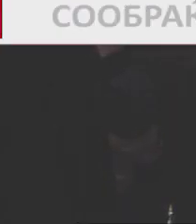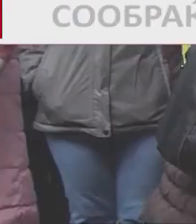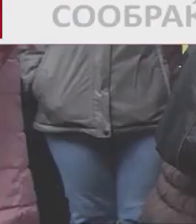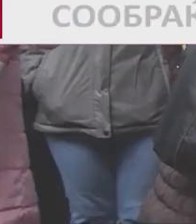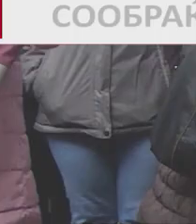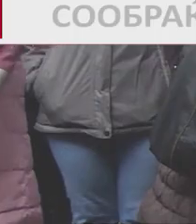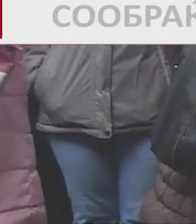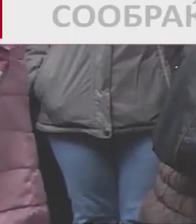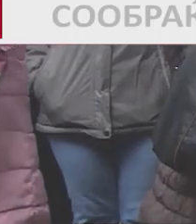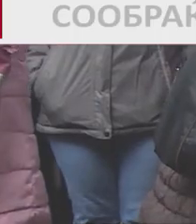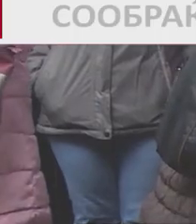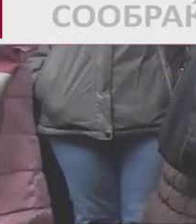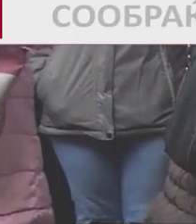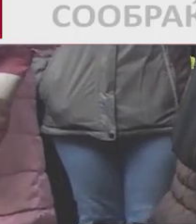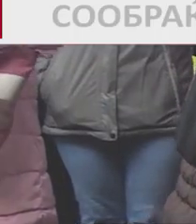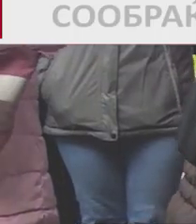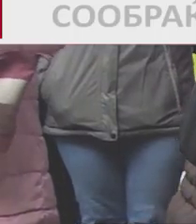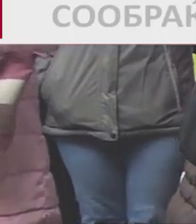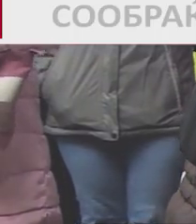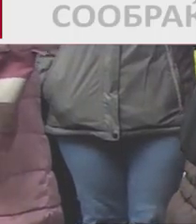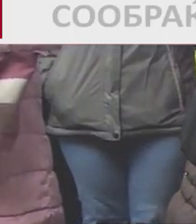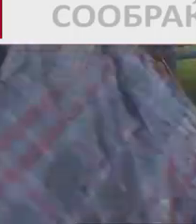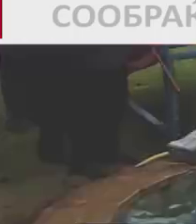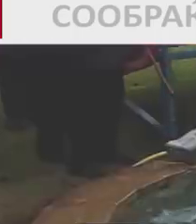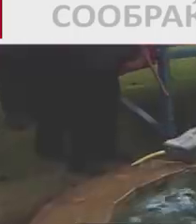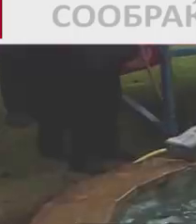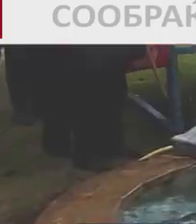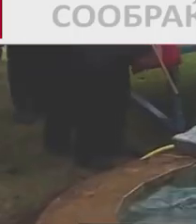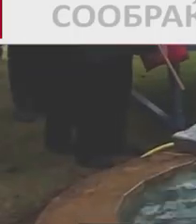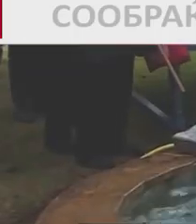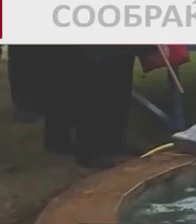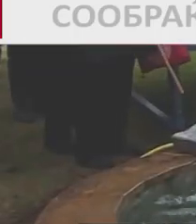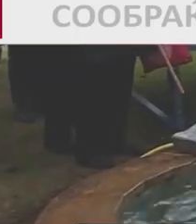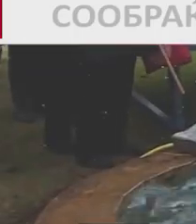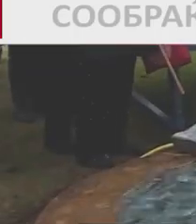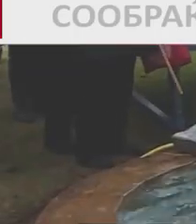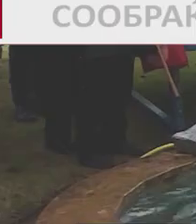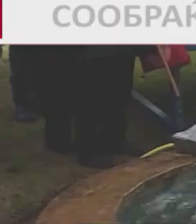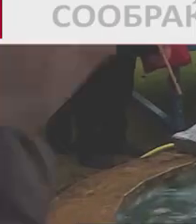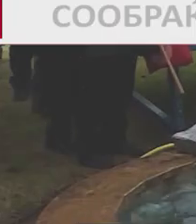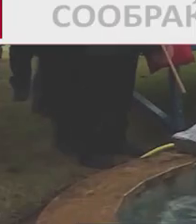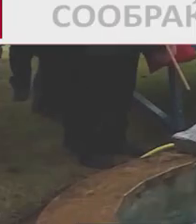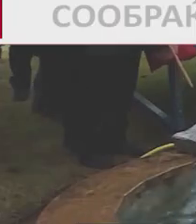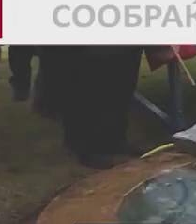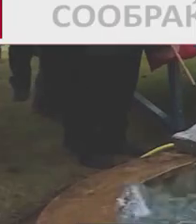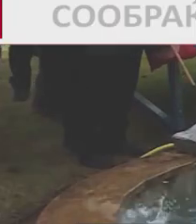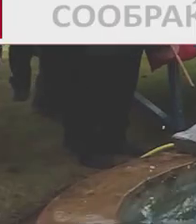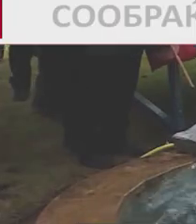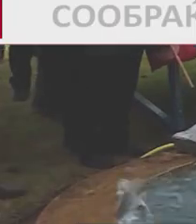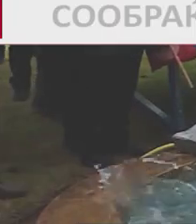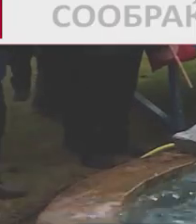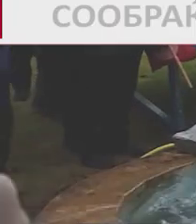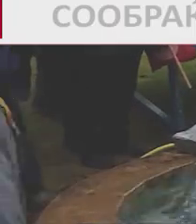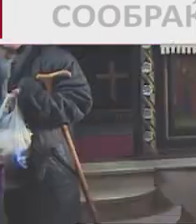Прославата на Богојавлинските празници во Тетово започна од денес. Тетовчанецот Димитар Спасески го извади крстото до светените